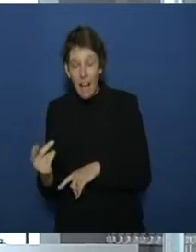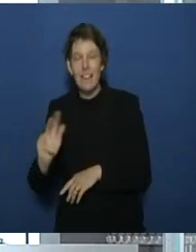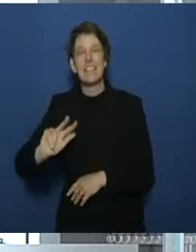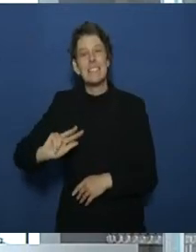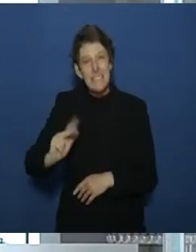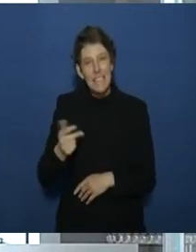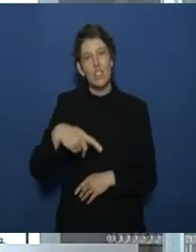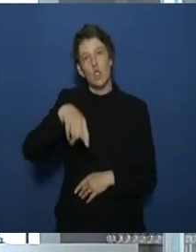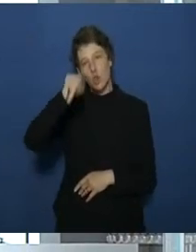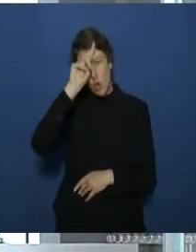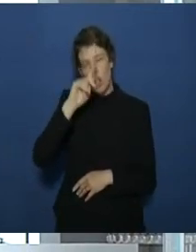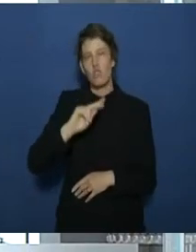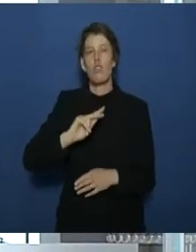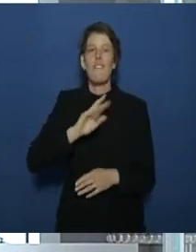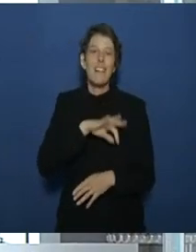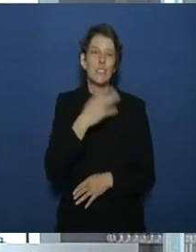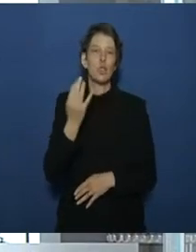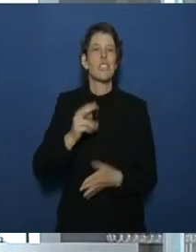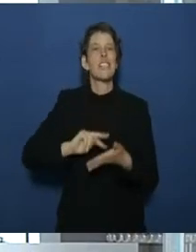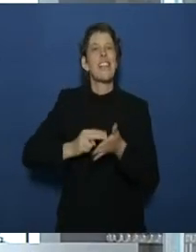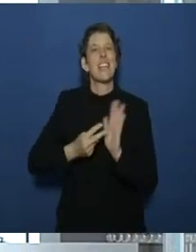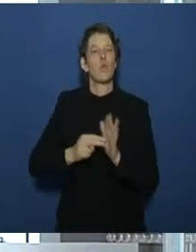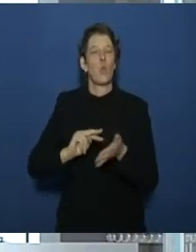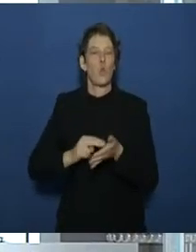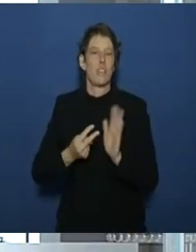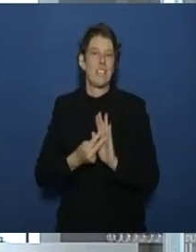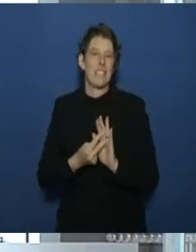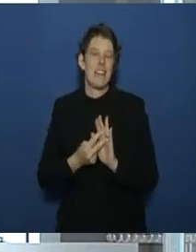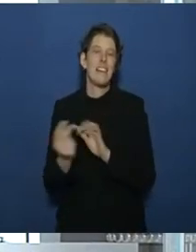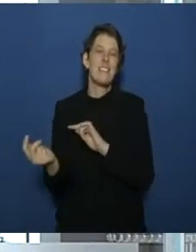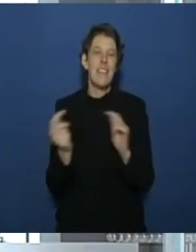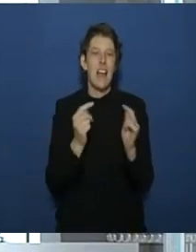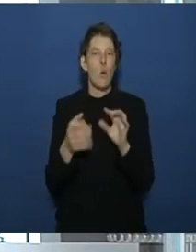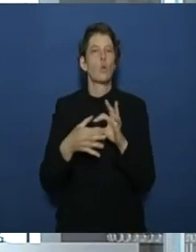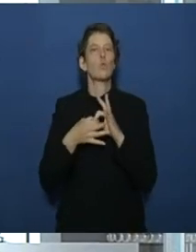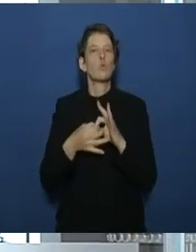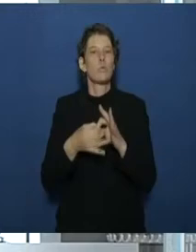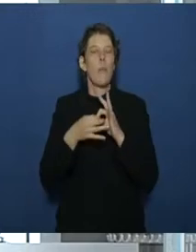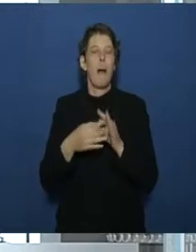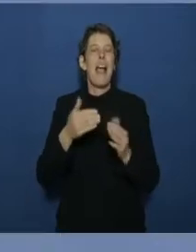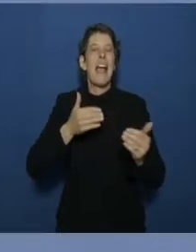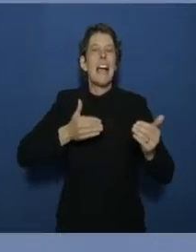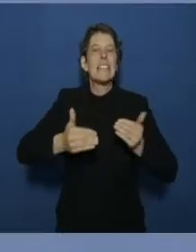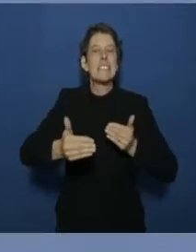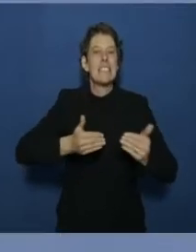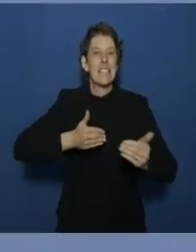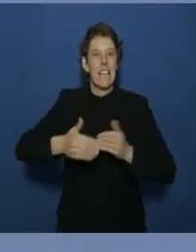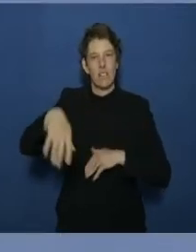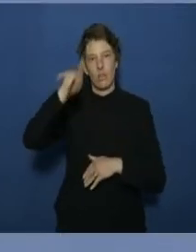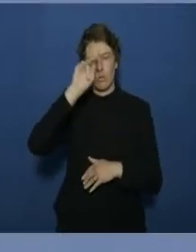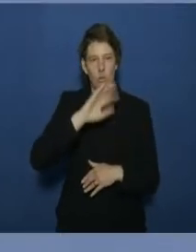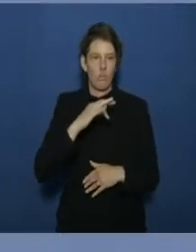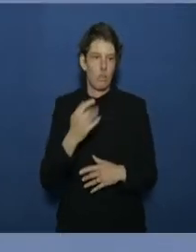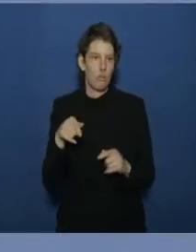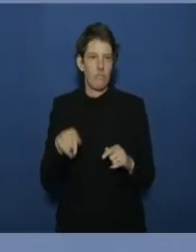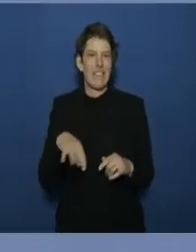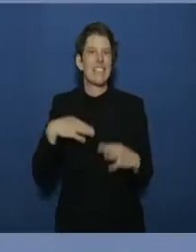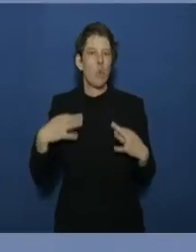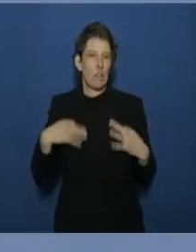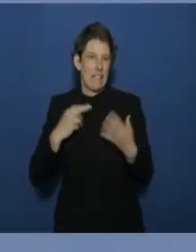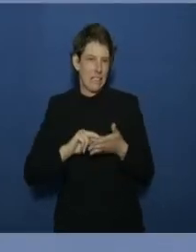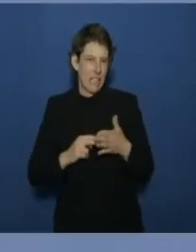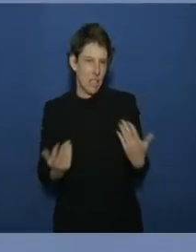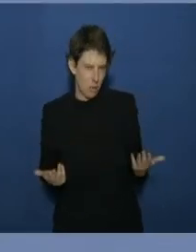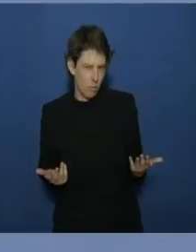deutsch-französische Technologiedialog zur Resilienz der europäischen Gesundheitsindustrien. Die Kanzlerin und Präsident Macron werden zusammen mit